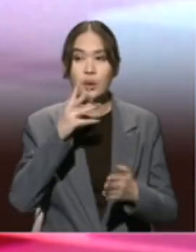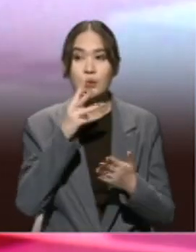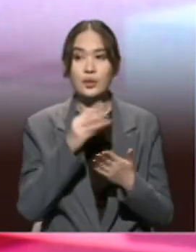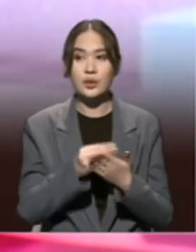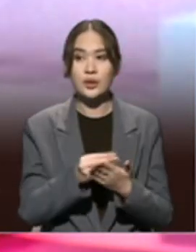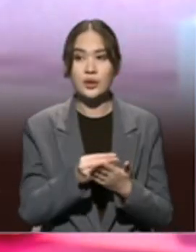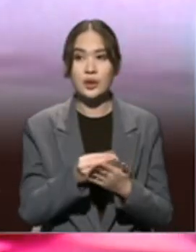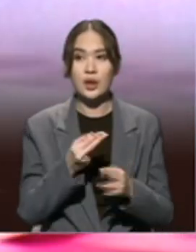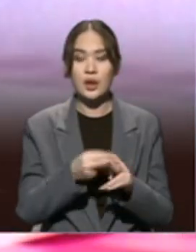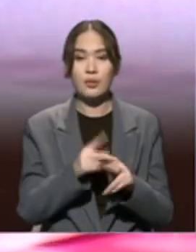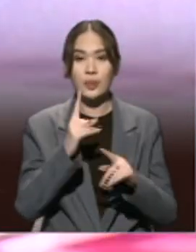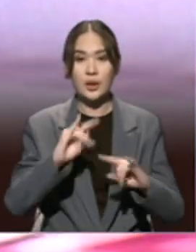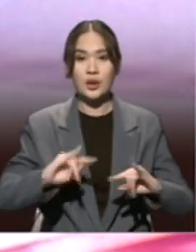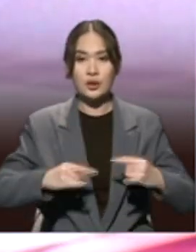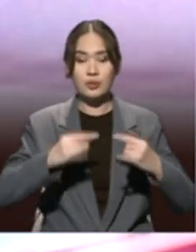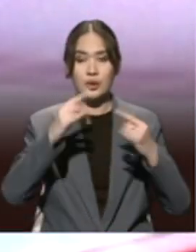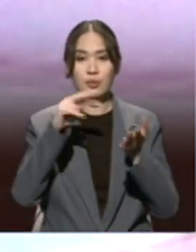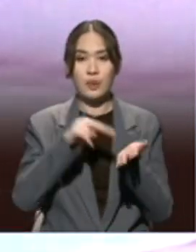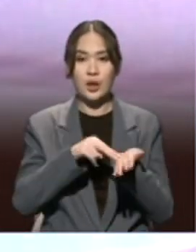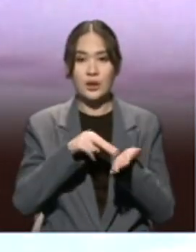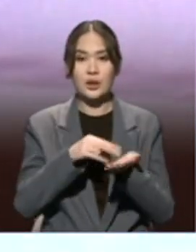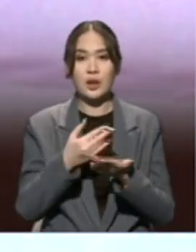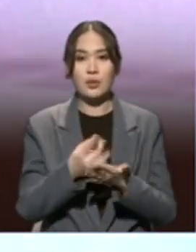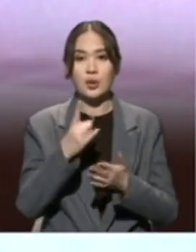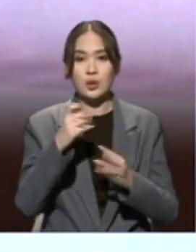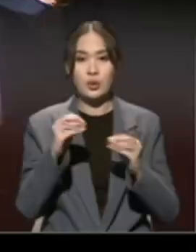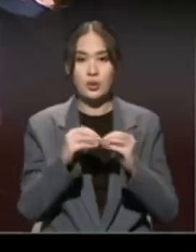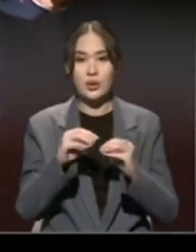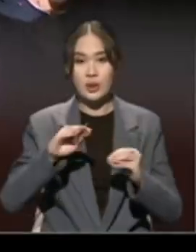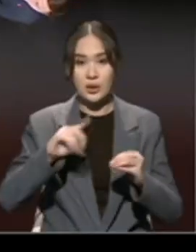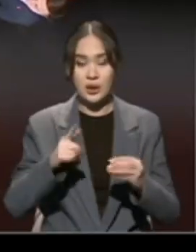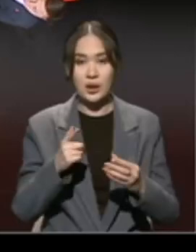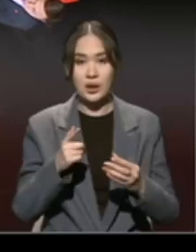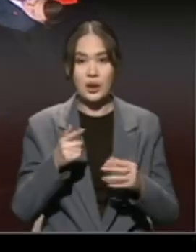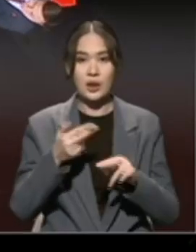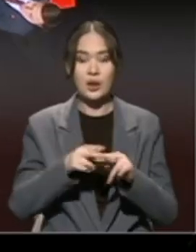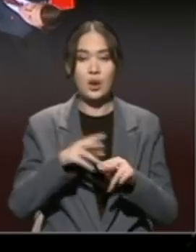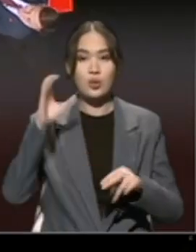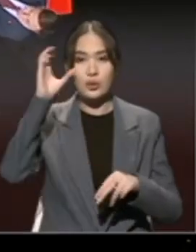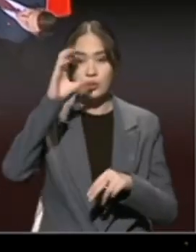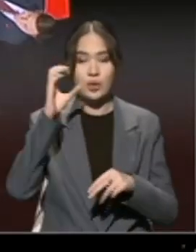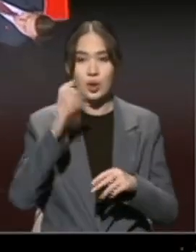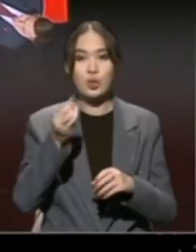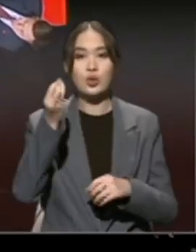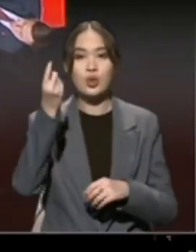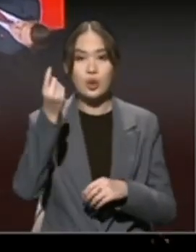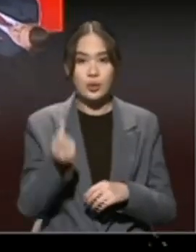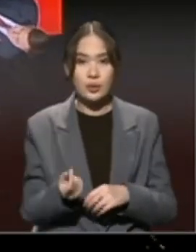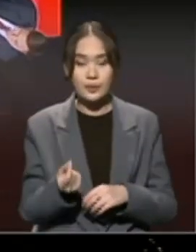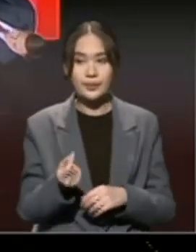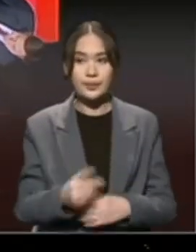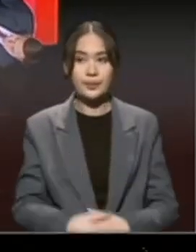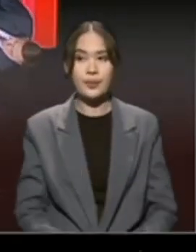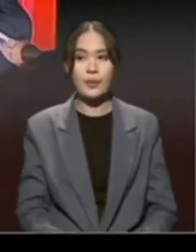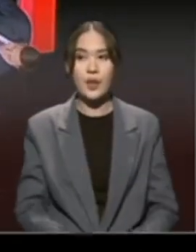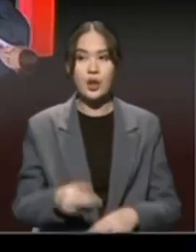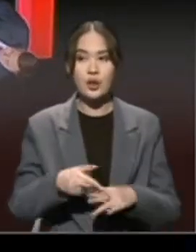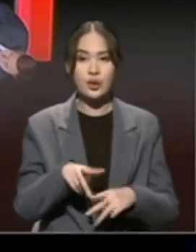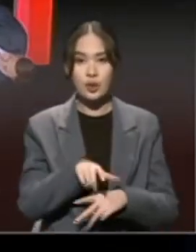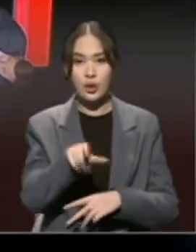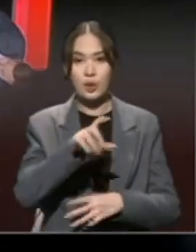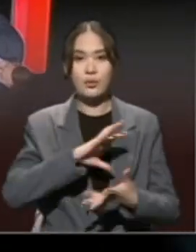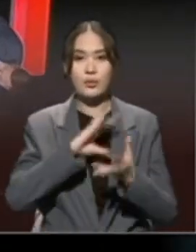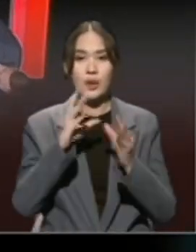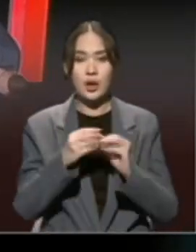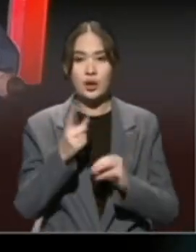мысалы бір кірпіштің бағасы айтайық 110 теңге болатын болса, ал Өзбекстандық одан арзан қалады. Иә, мына жолы мен бәріме